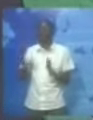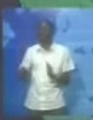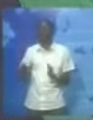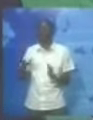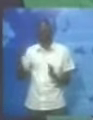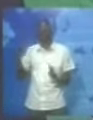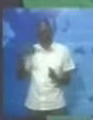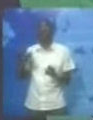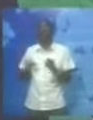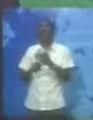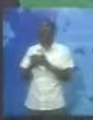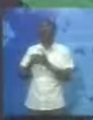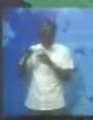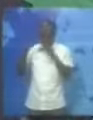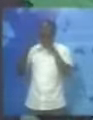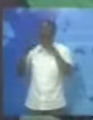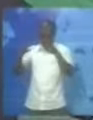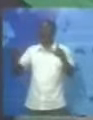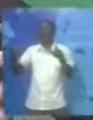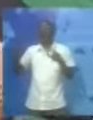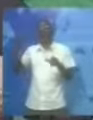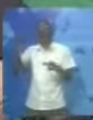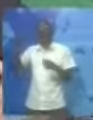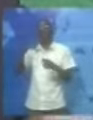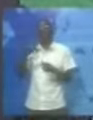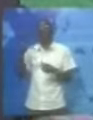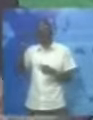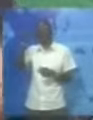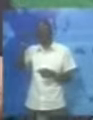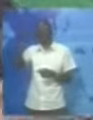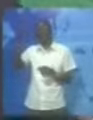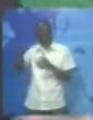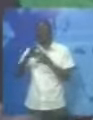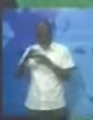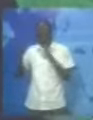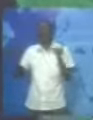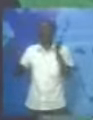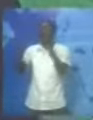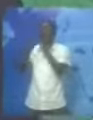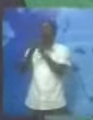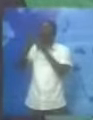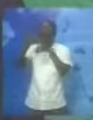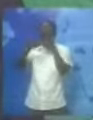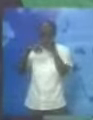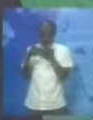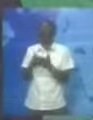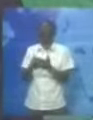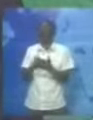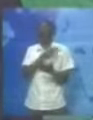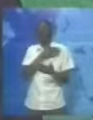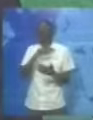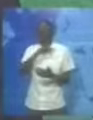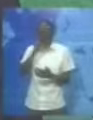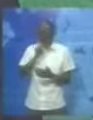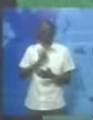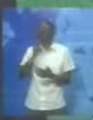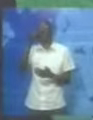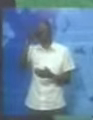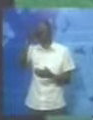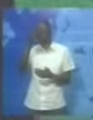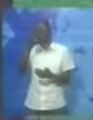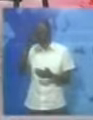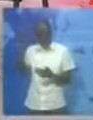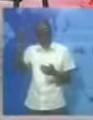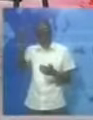suis très attaché à ma langue et à l'idée qu'il y a ce bassin francophone qui nous réunit tous. Et je suis persuadé que l'Afrique a